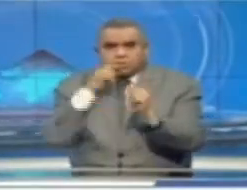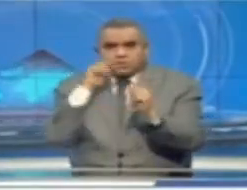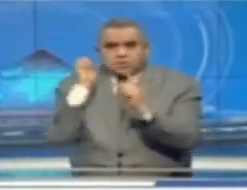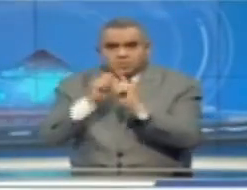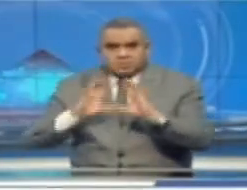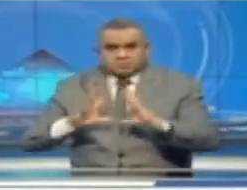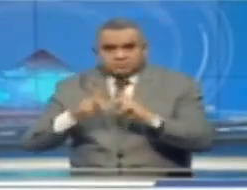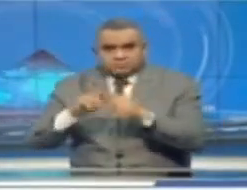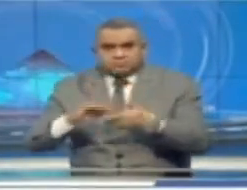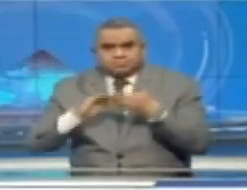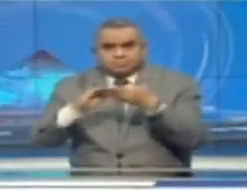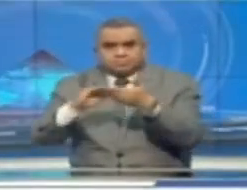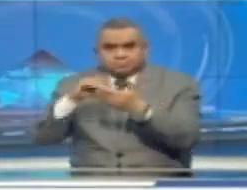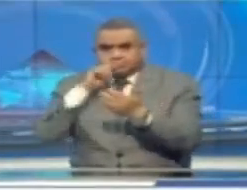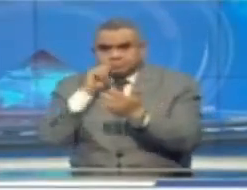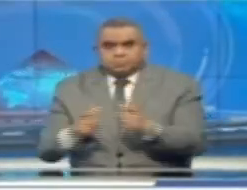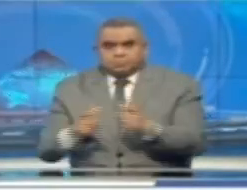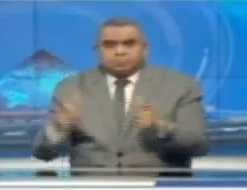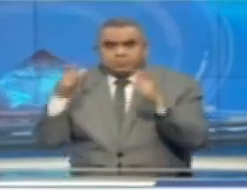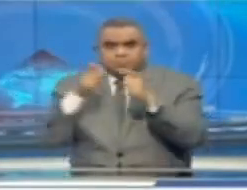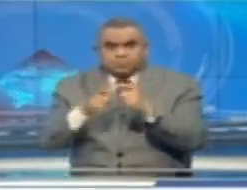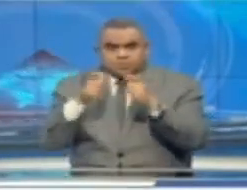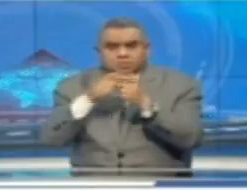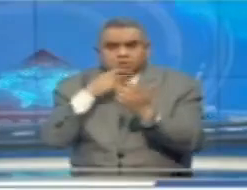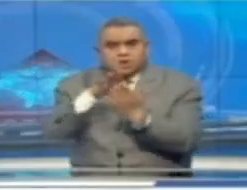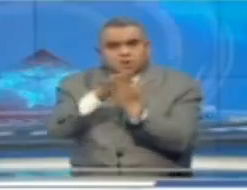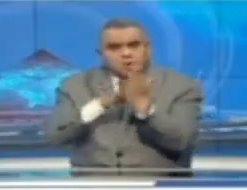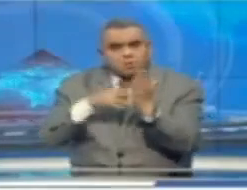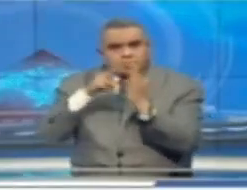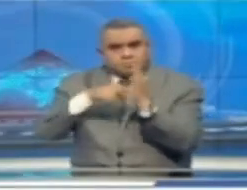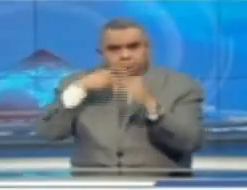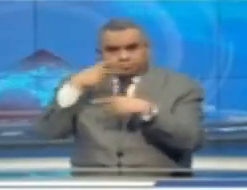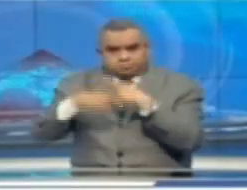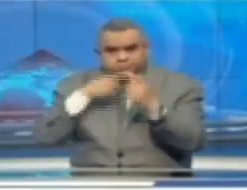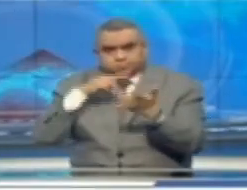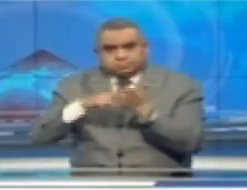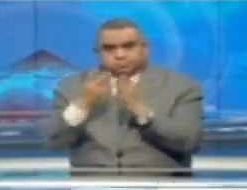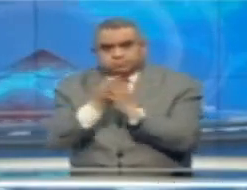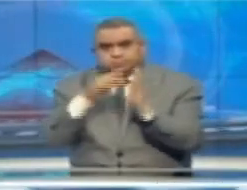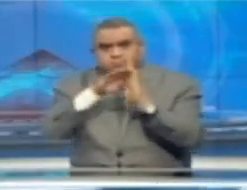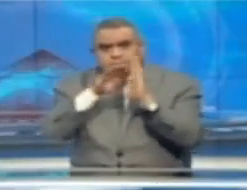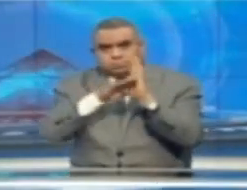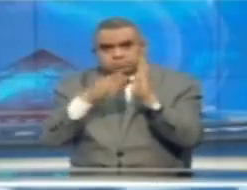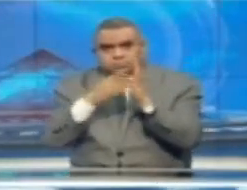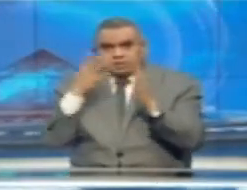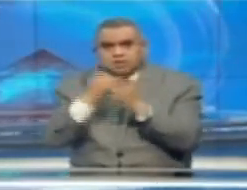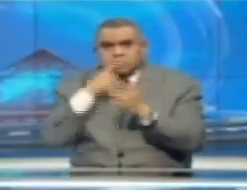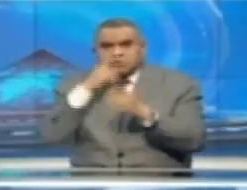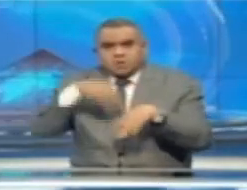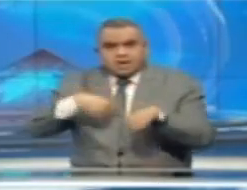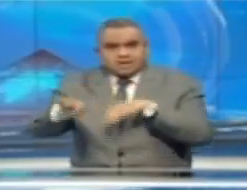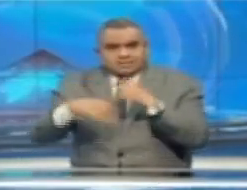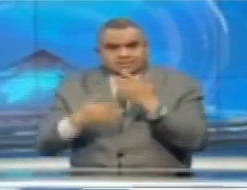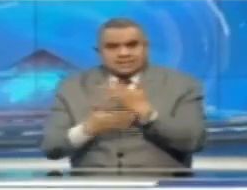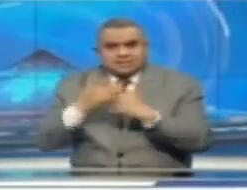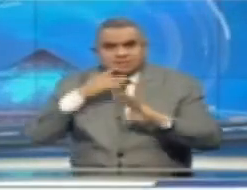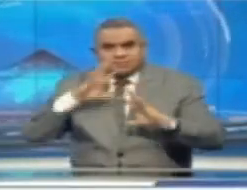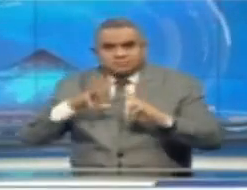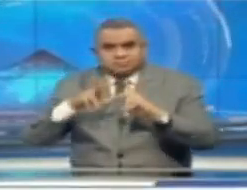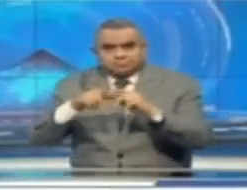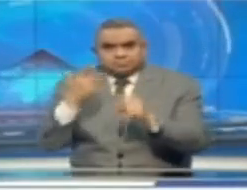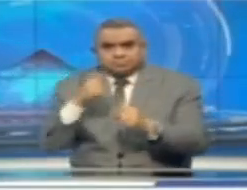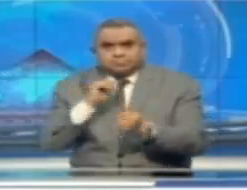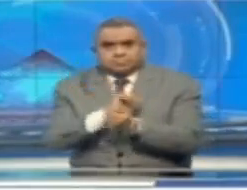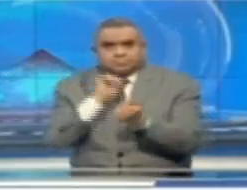والتأهيل مساعدات عينية وعقود مشروعات صغيرة، وذلك في إطار تطبيق منظومة السياسة العقابية الحديثة